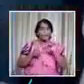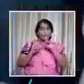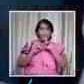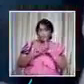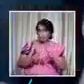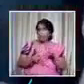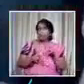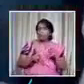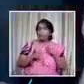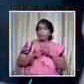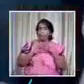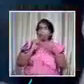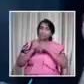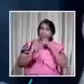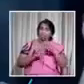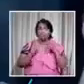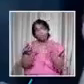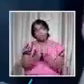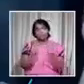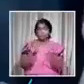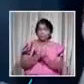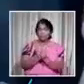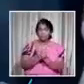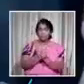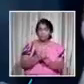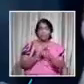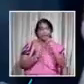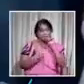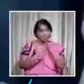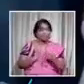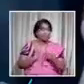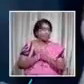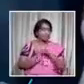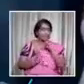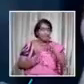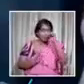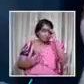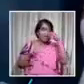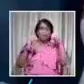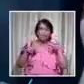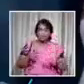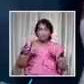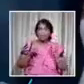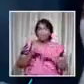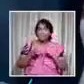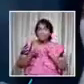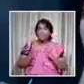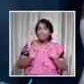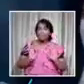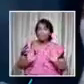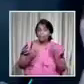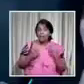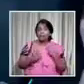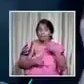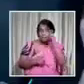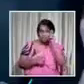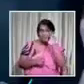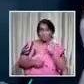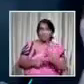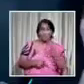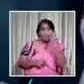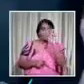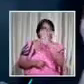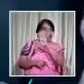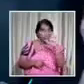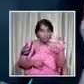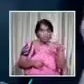සම්බන්ධ අපි කතා කරමු අපි මෙහෙම කරන්න ඕන හරම කරන්න ඕන ඇත්තරම කරු කතානායක කතුමනි අද මේ ප්‍රශ්නේ ආරම්භ වුණේ කොතනින්ද කියලා හොයන්න ඕන